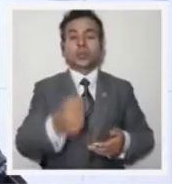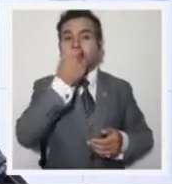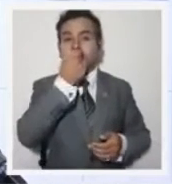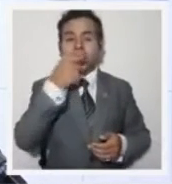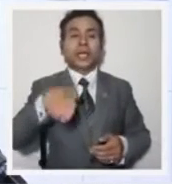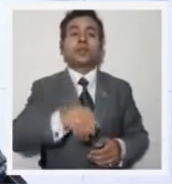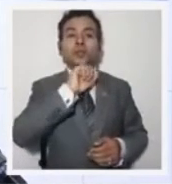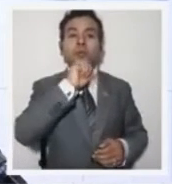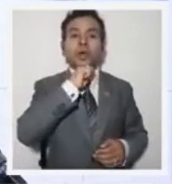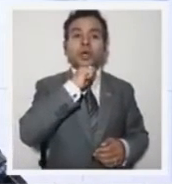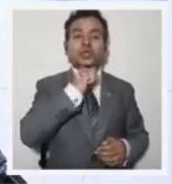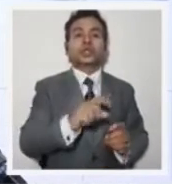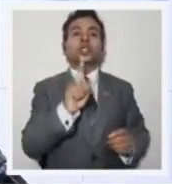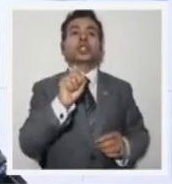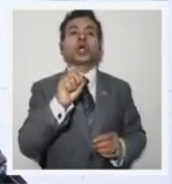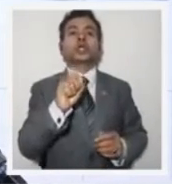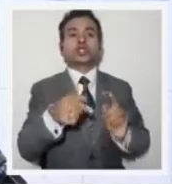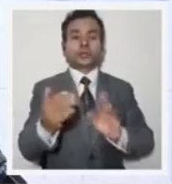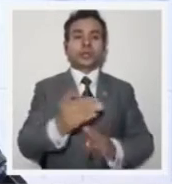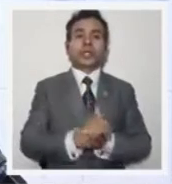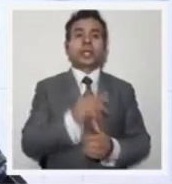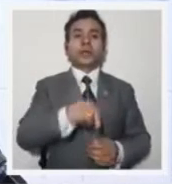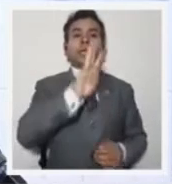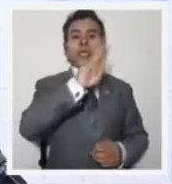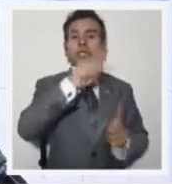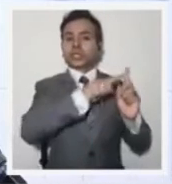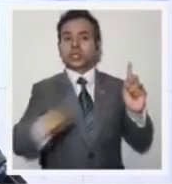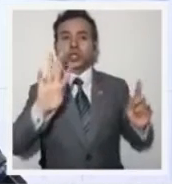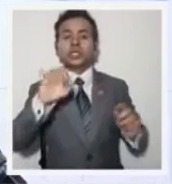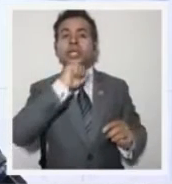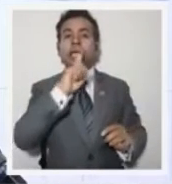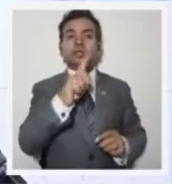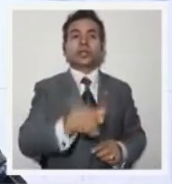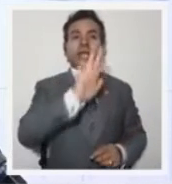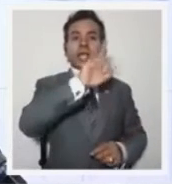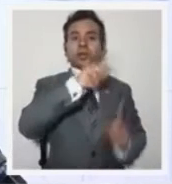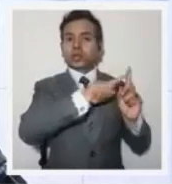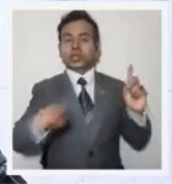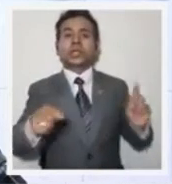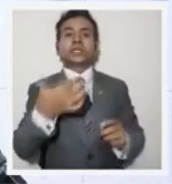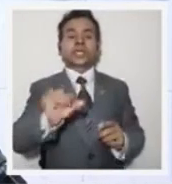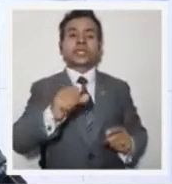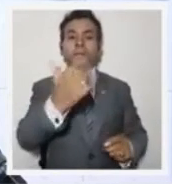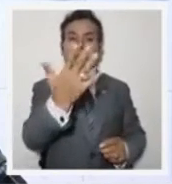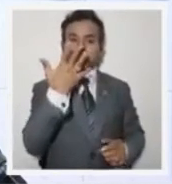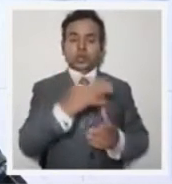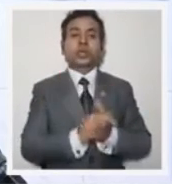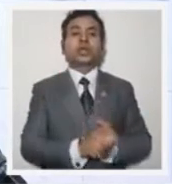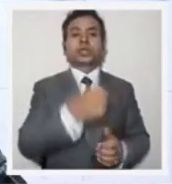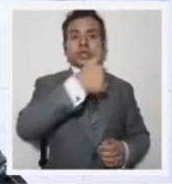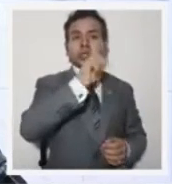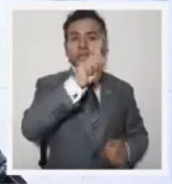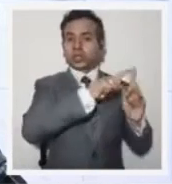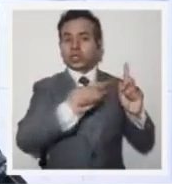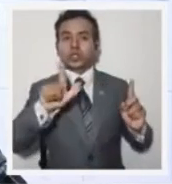একজন শূন্য থেকে 10 বছরের মধ্যে একটি শিশু মেয়ে শিশু আছে এবং 31 থেকে 40 বছরের মধ্যে একজন